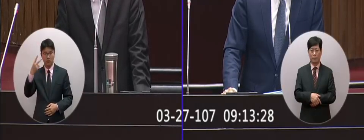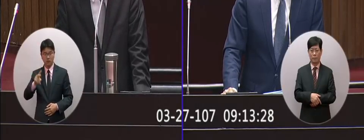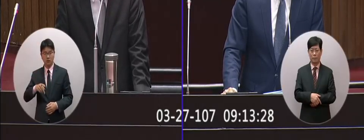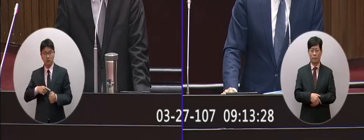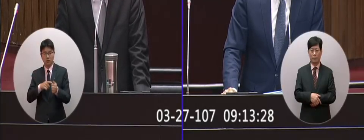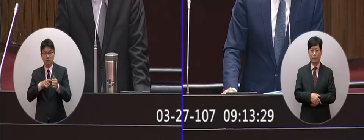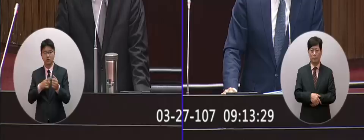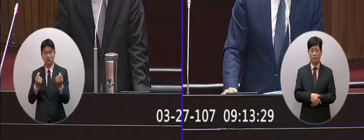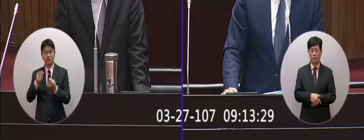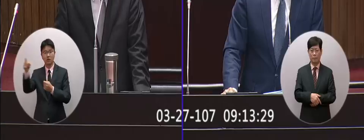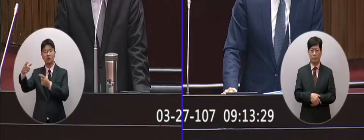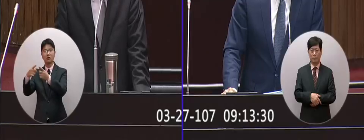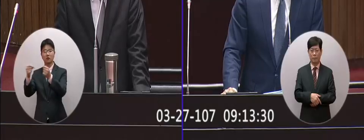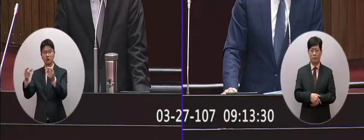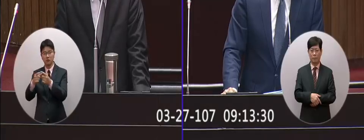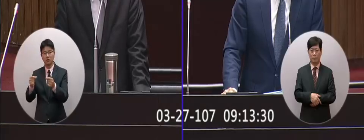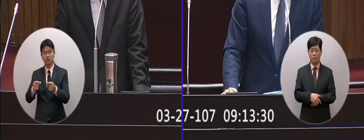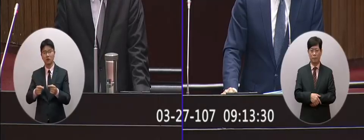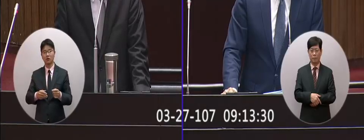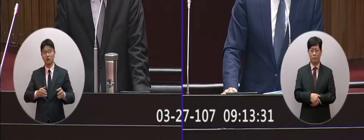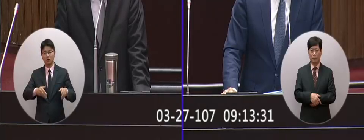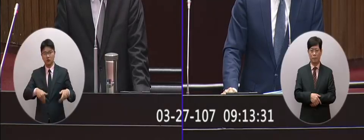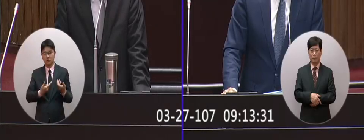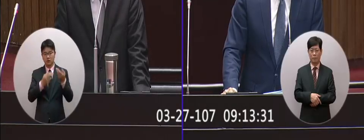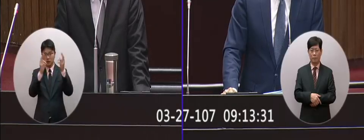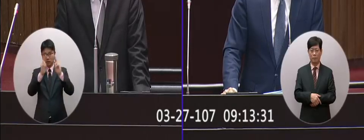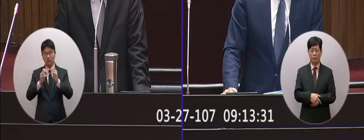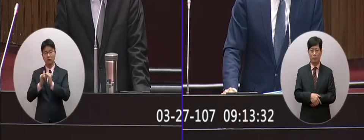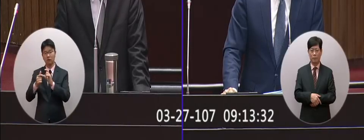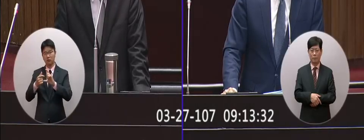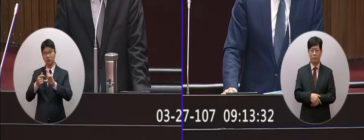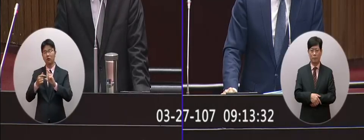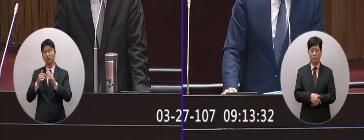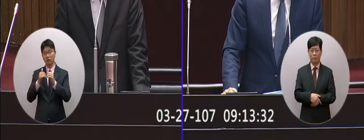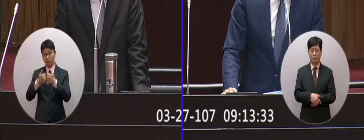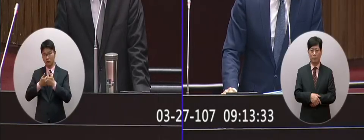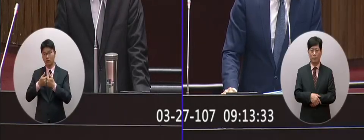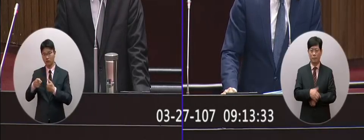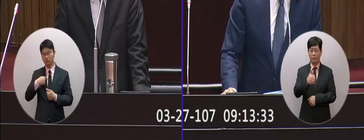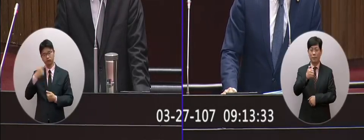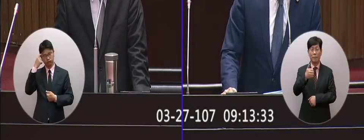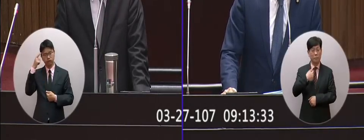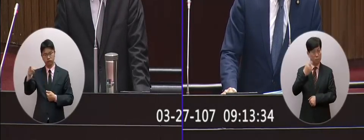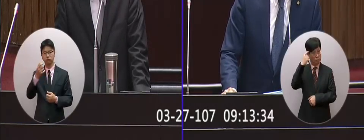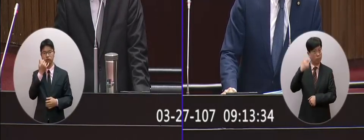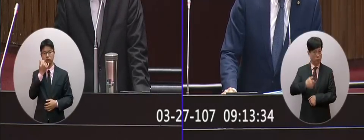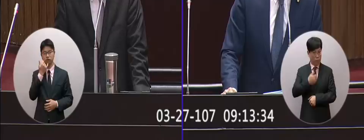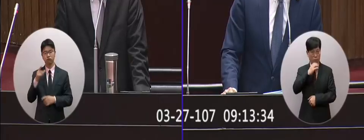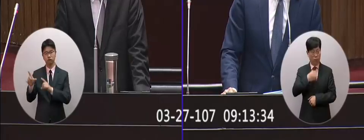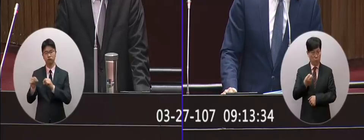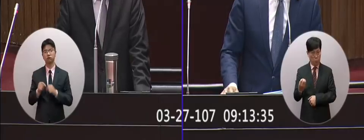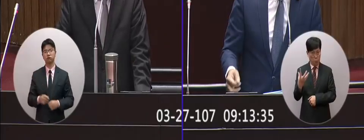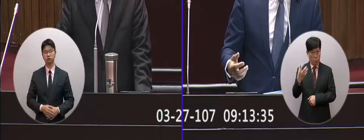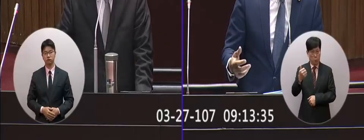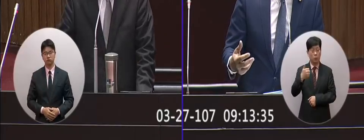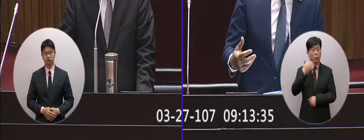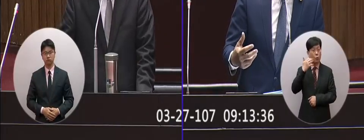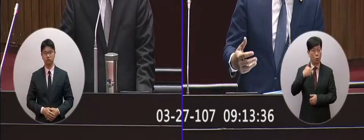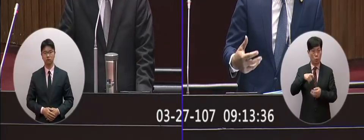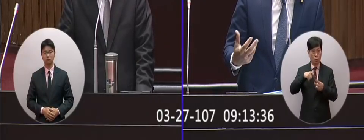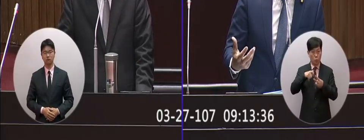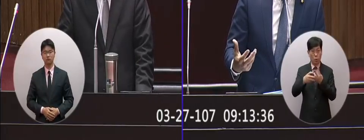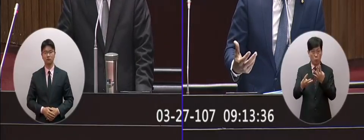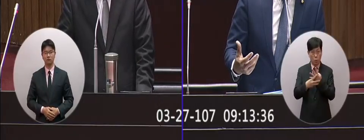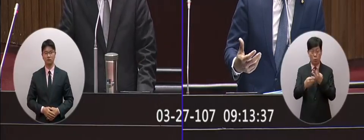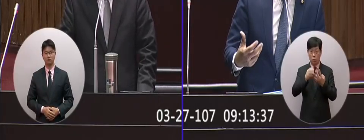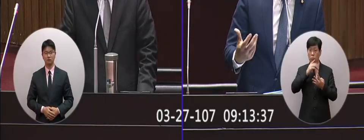动像日本这种氢社会，我相信应该是有可能的。 是，谢谢。我想这真的是一个趋势。未来如果工业区